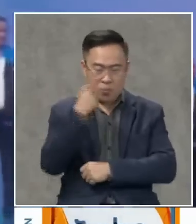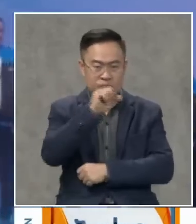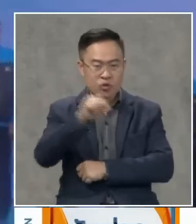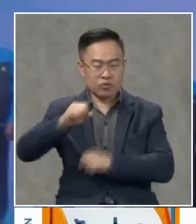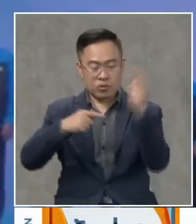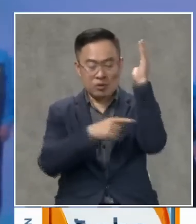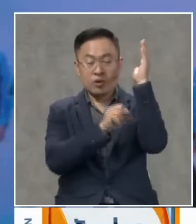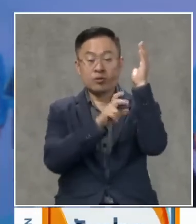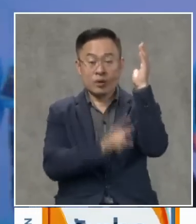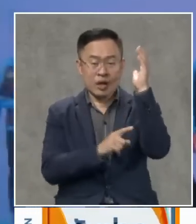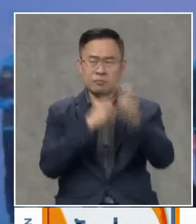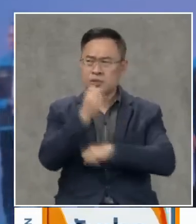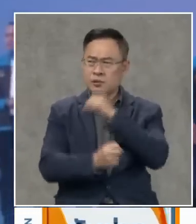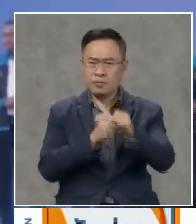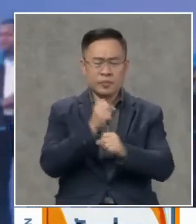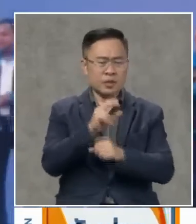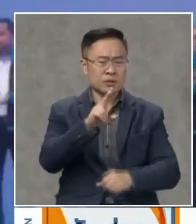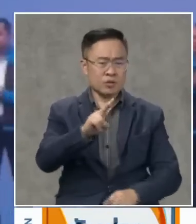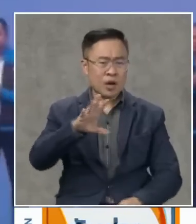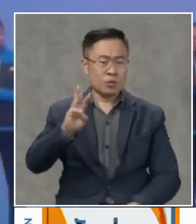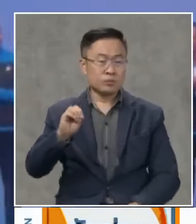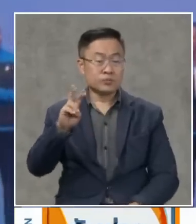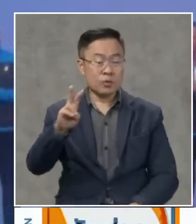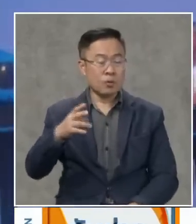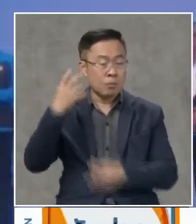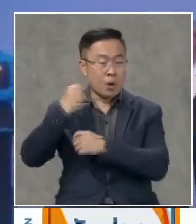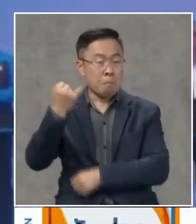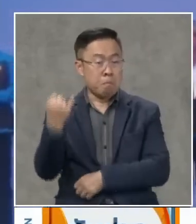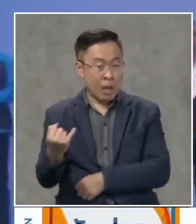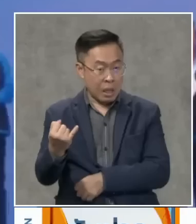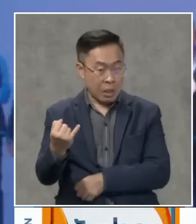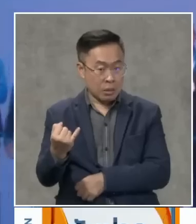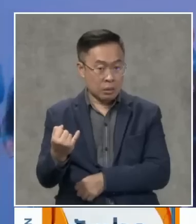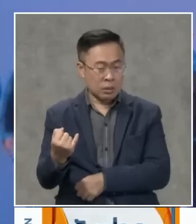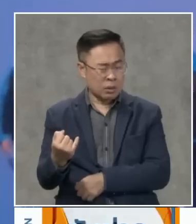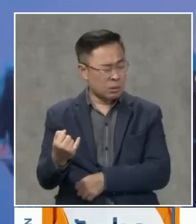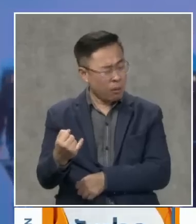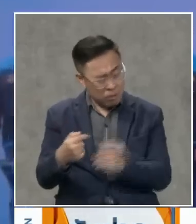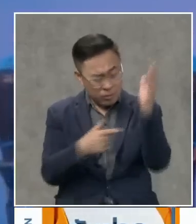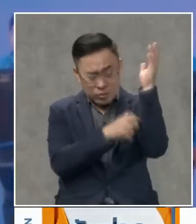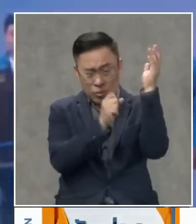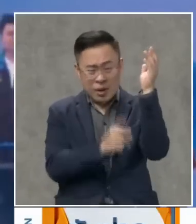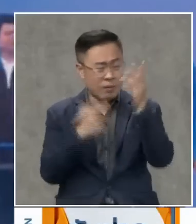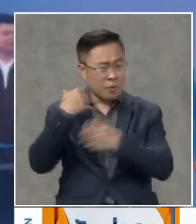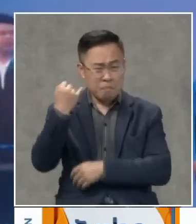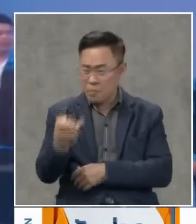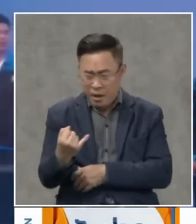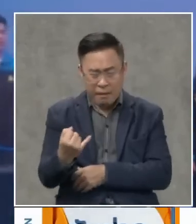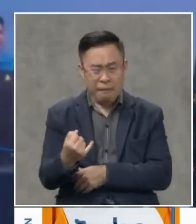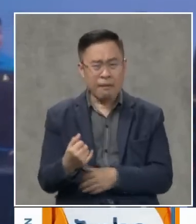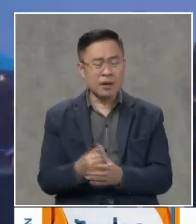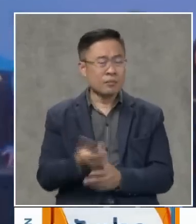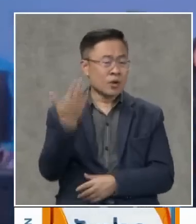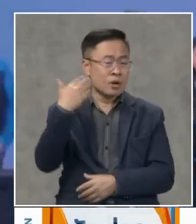ลังจากเมื่อปี2562อะค่ะประชาธิปัตย์พ่ายแพ้กลายเป็นบาดแผลเรื้อรังนะคะที่ตอนนั้นเนี่ยสงขลามีส.